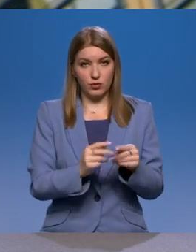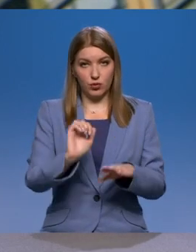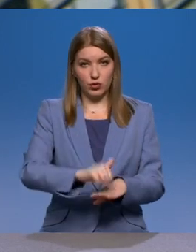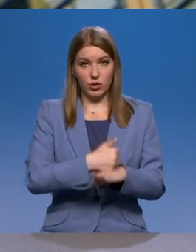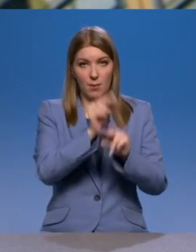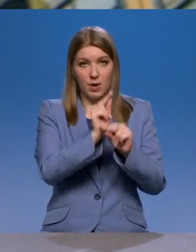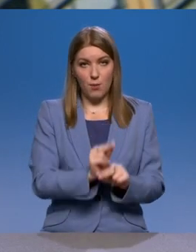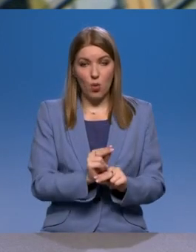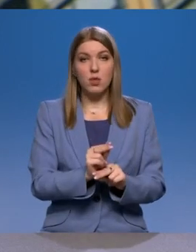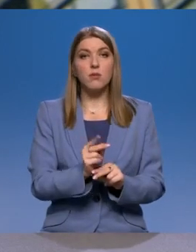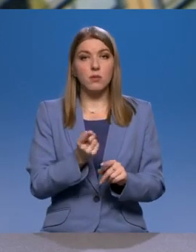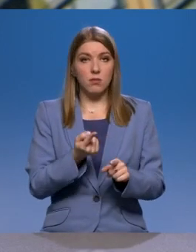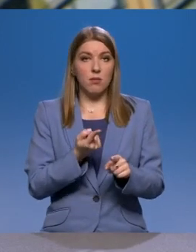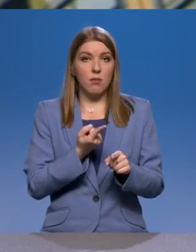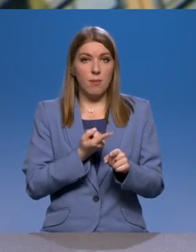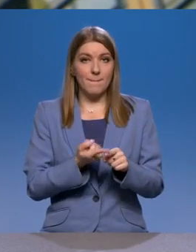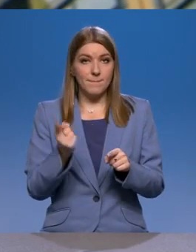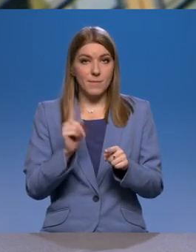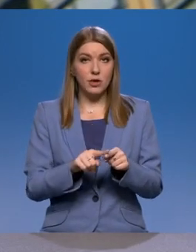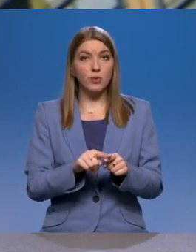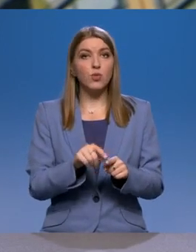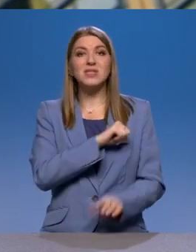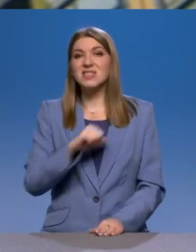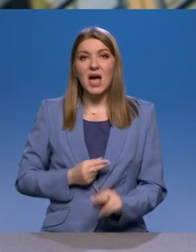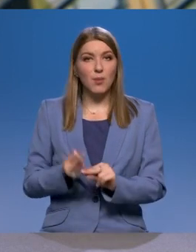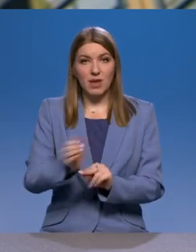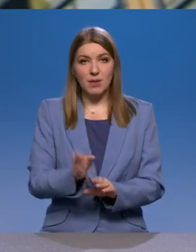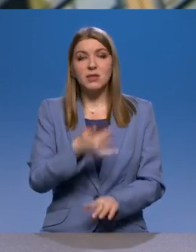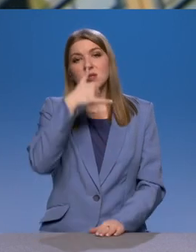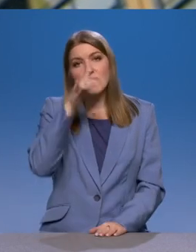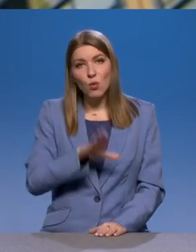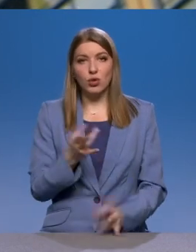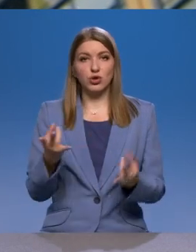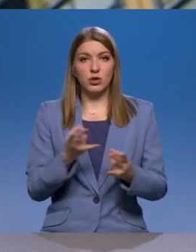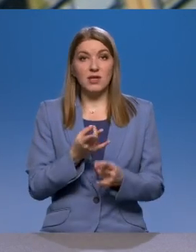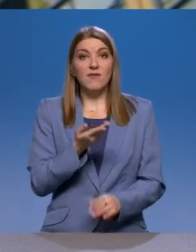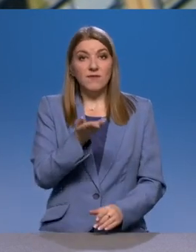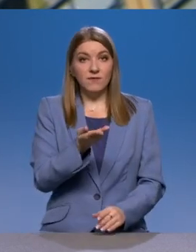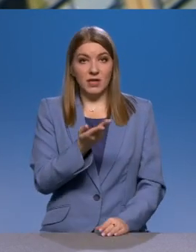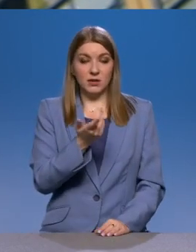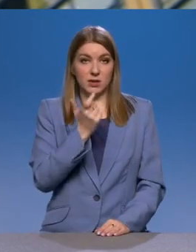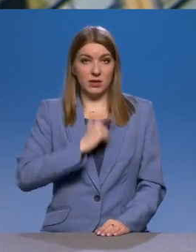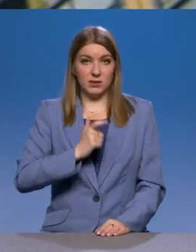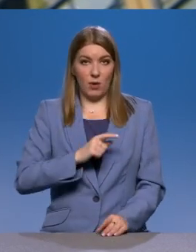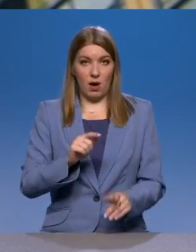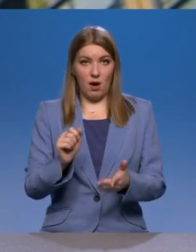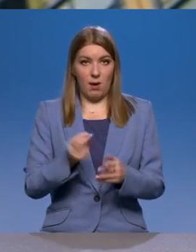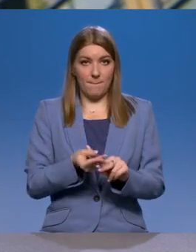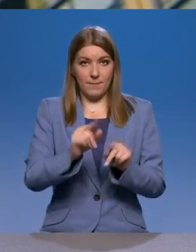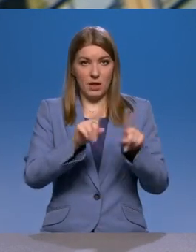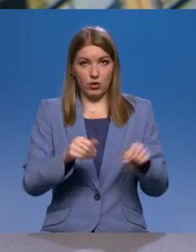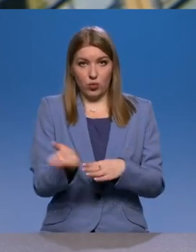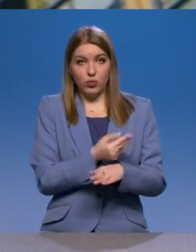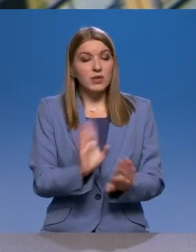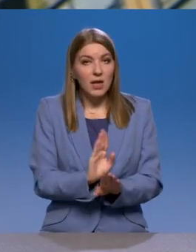там и определитесь с ними. Самим вы не платить вы не можете. Вам должны не вы должны снять свои платежки, а должен снять тот орган,